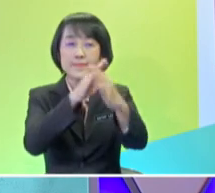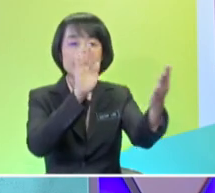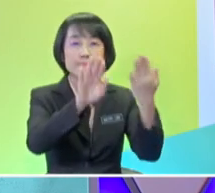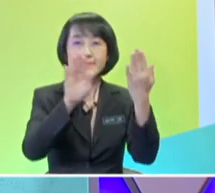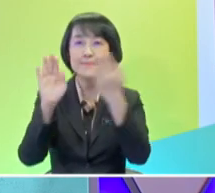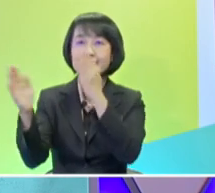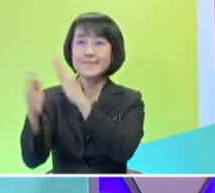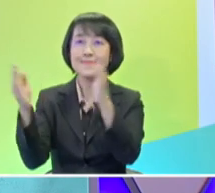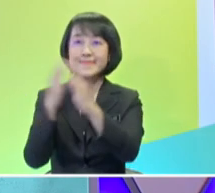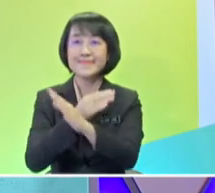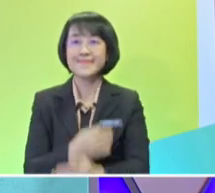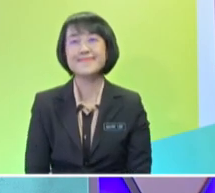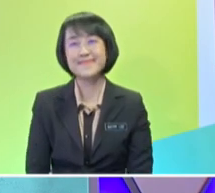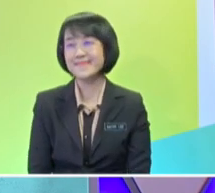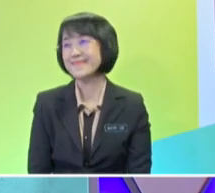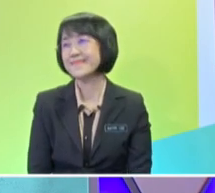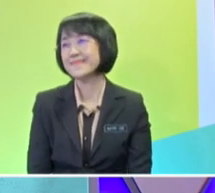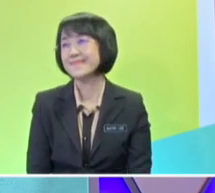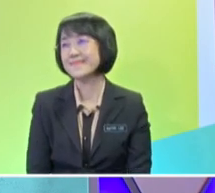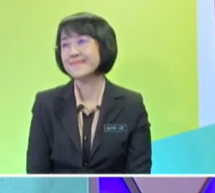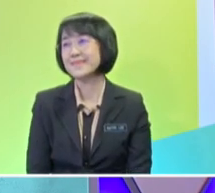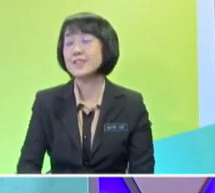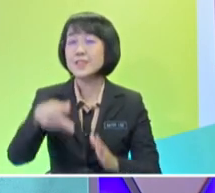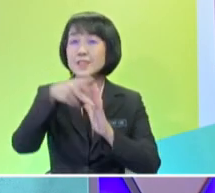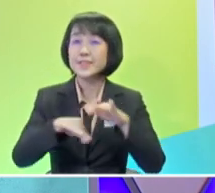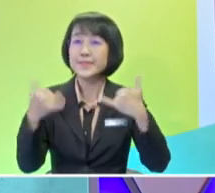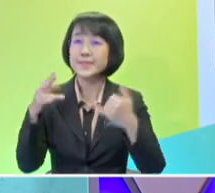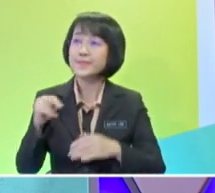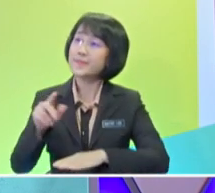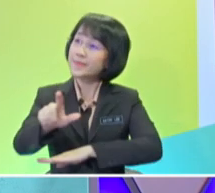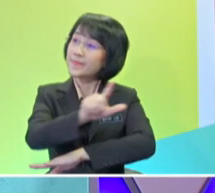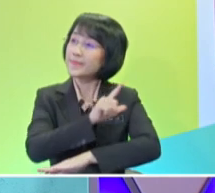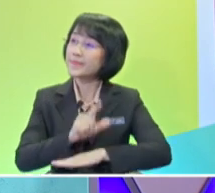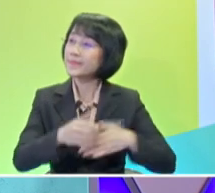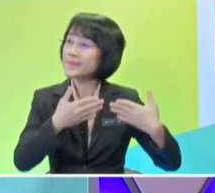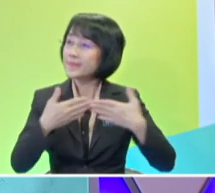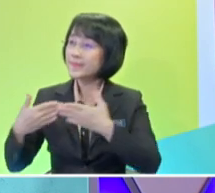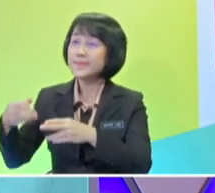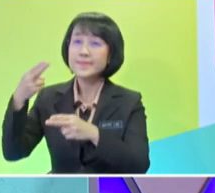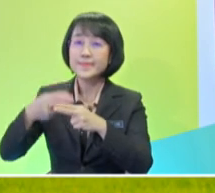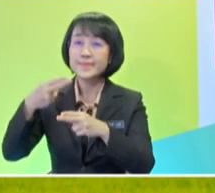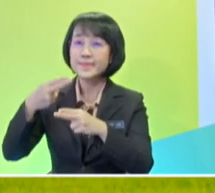pada permainan yang seterusnya kita ada pemain yang seterusnya yaitu